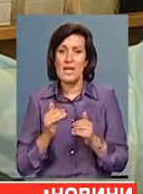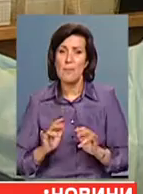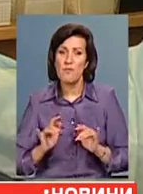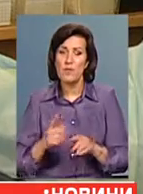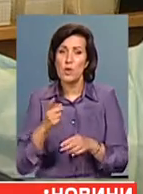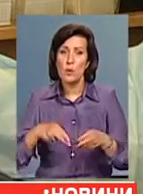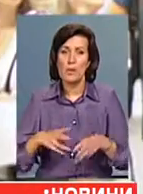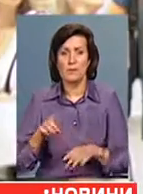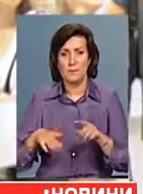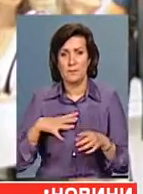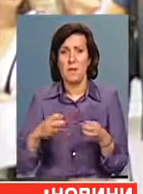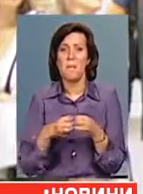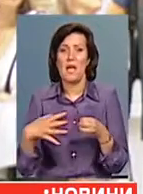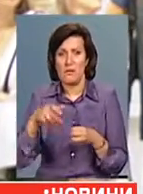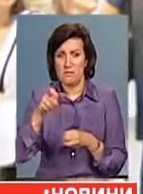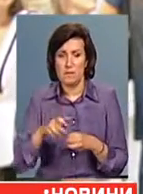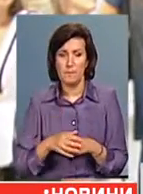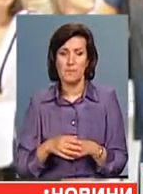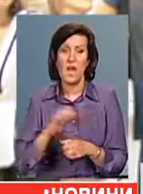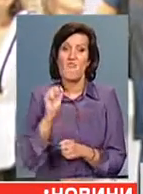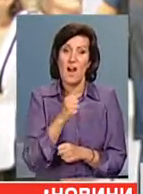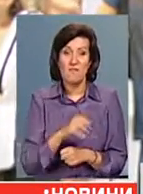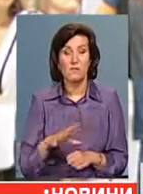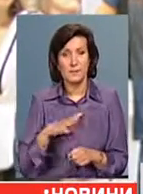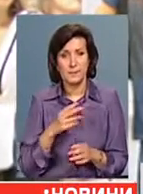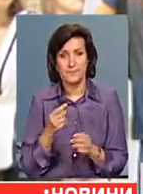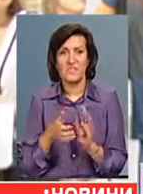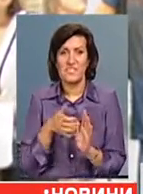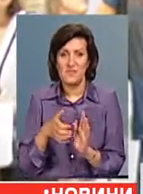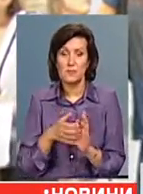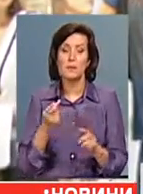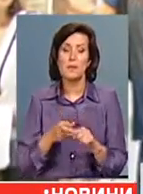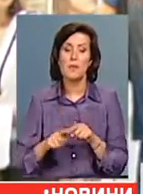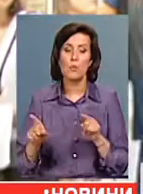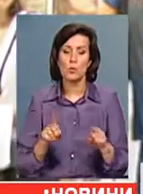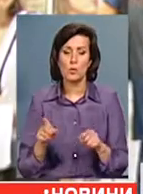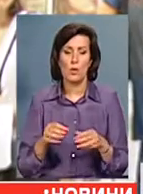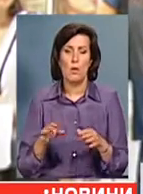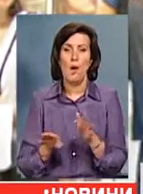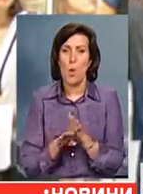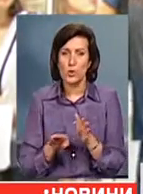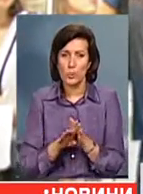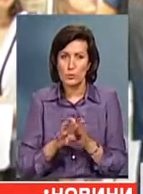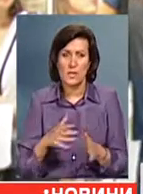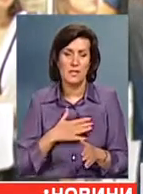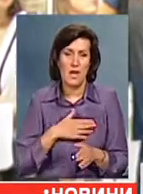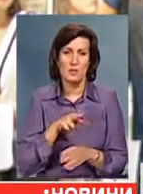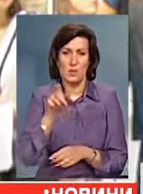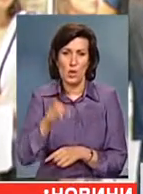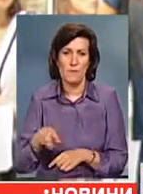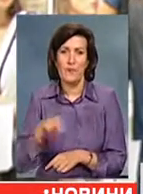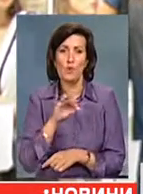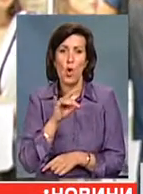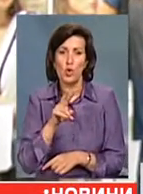їх потрібно 15. В августі місяці, звісно, був трохи дефіцит. Чому? Тому що відпускна кампанія, наші донори в